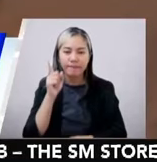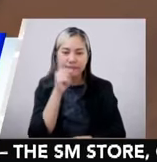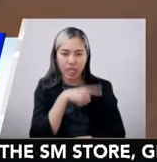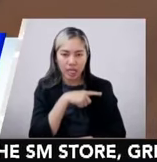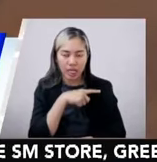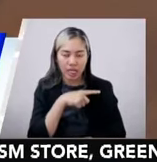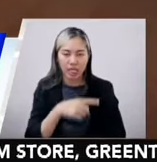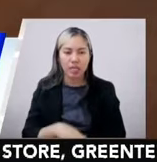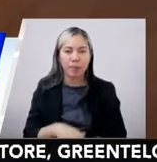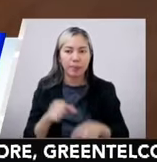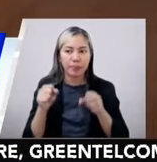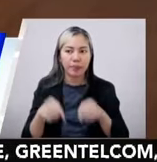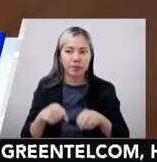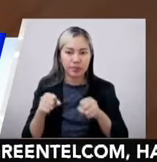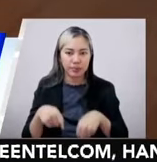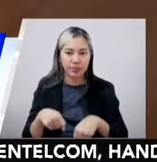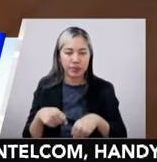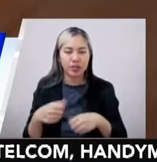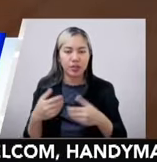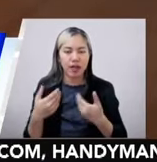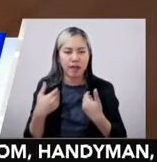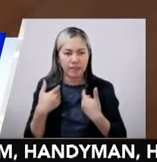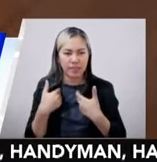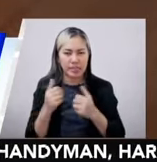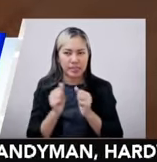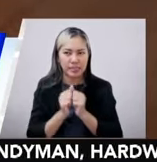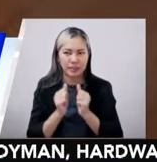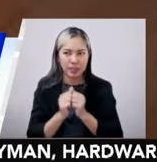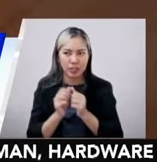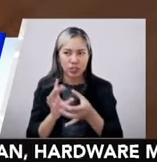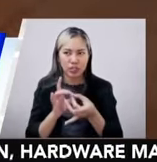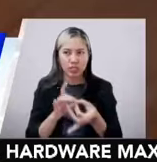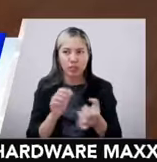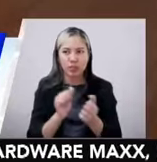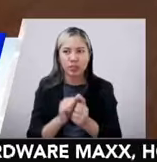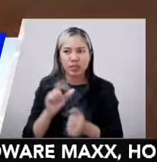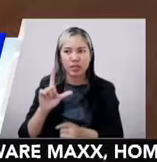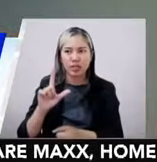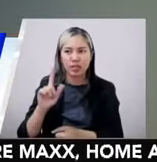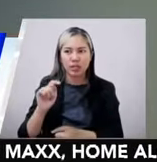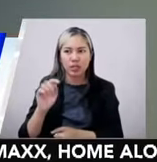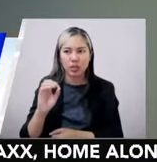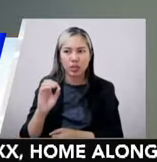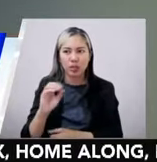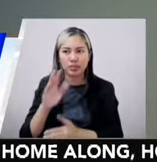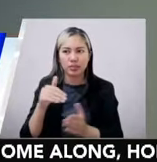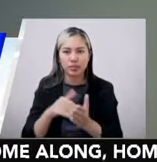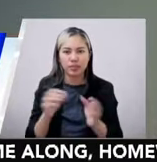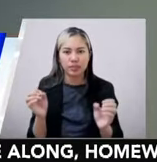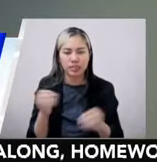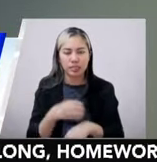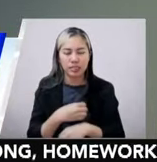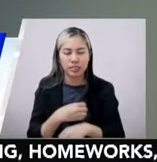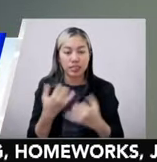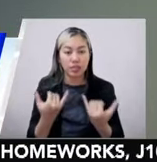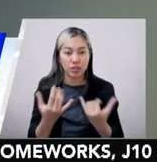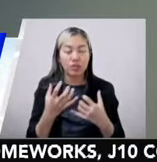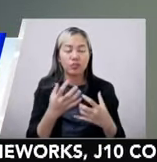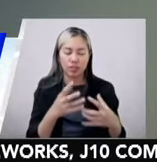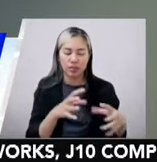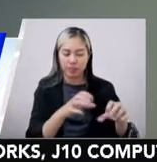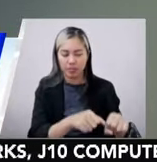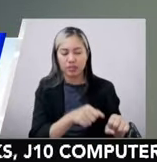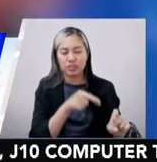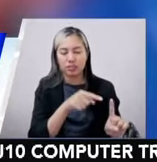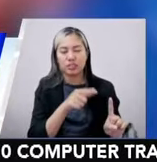Posible raw na may mga kasabwat siya na konektado sa LTO Central Office. Nasa kusuriyan na ng mga otoridad ang suspect na maharap